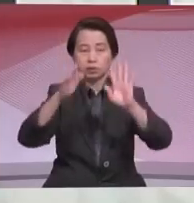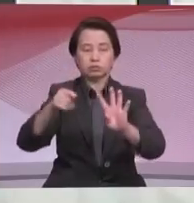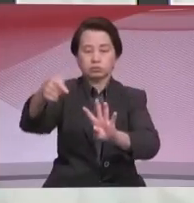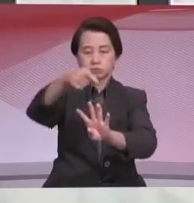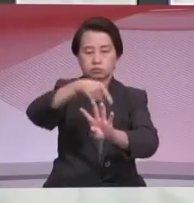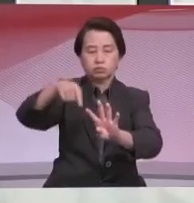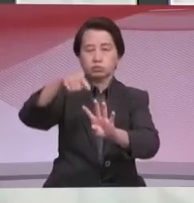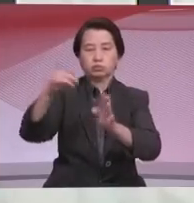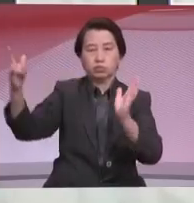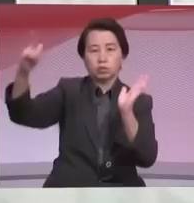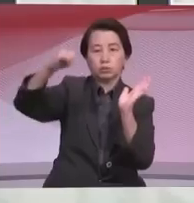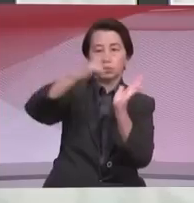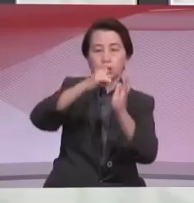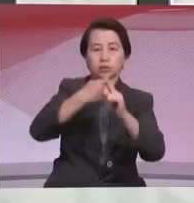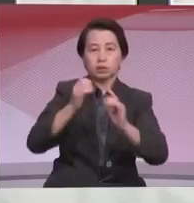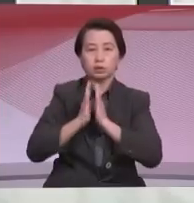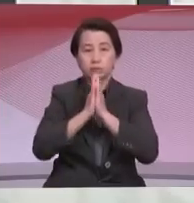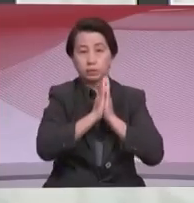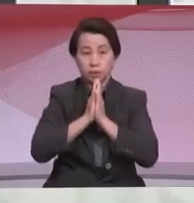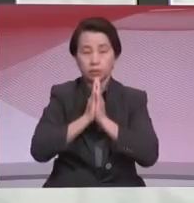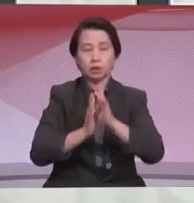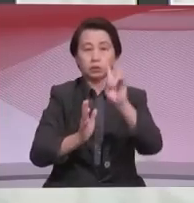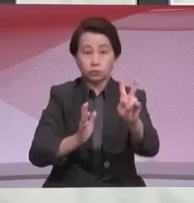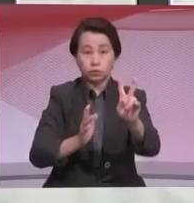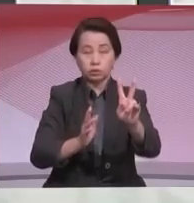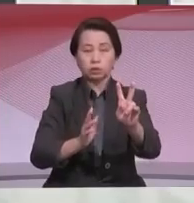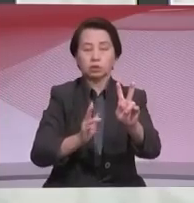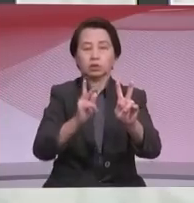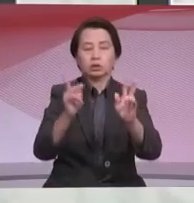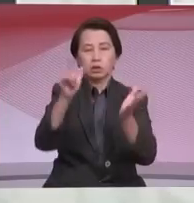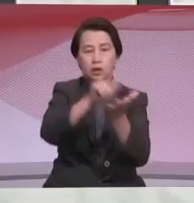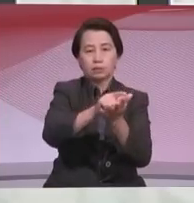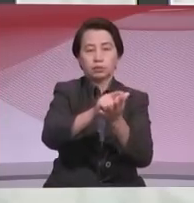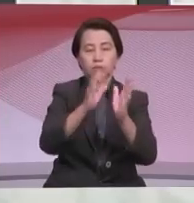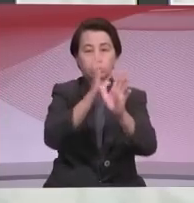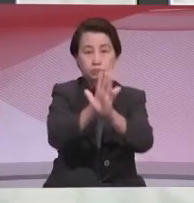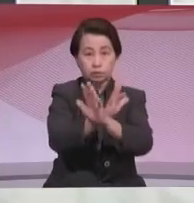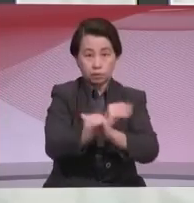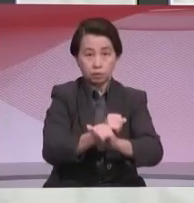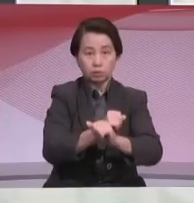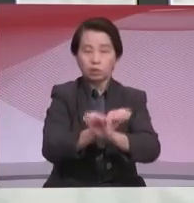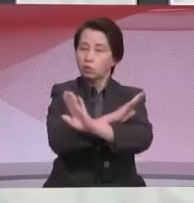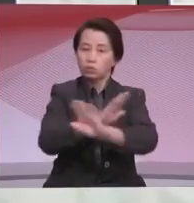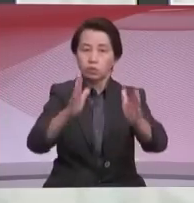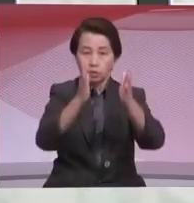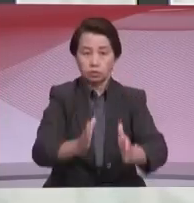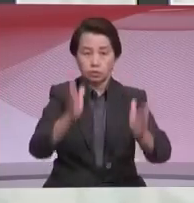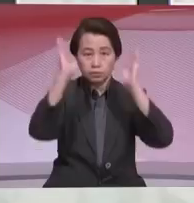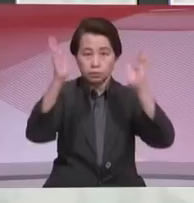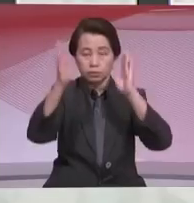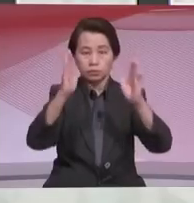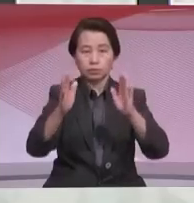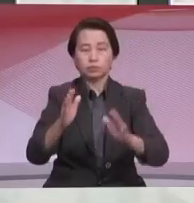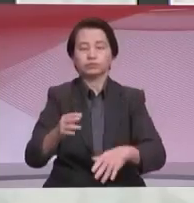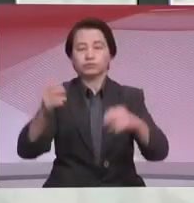adalah pulang pada negara Myanmar, 2 kes yang dilaporkan di Sarawak yang melibatkan bukan warga negara.